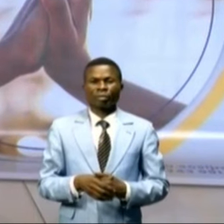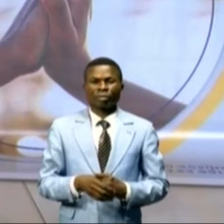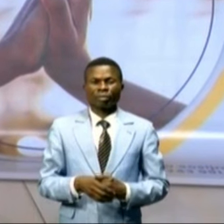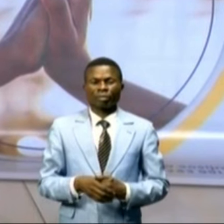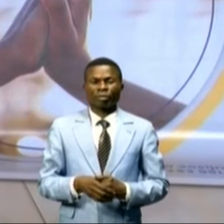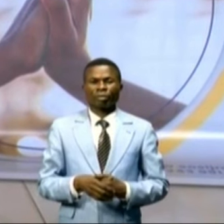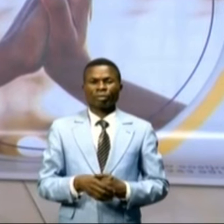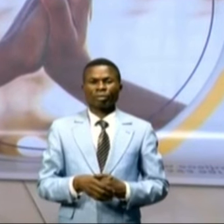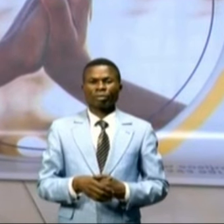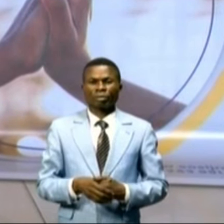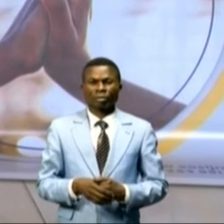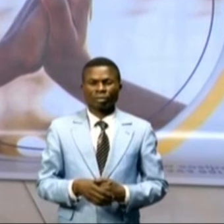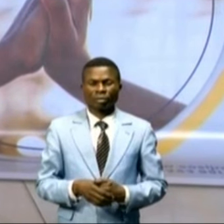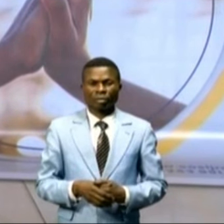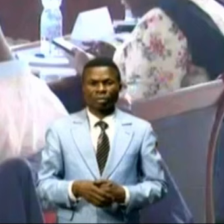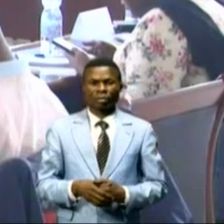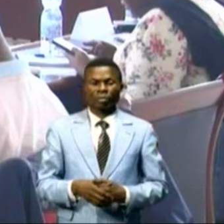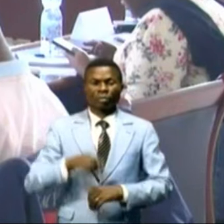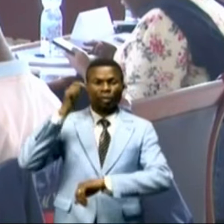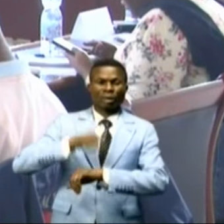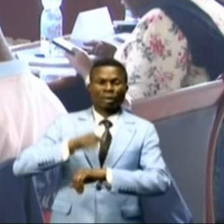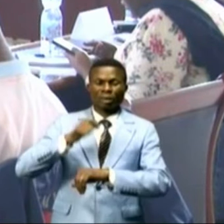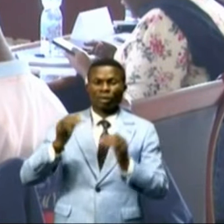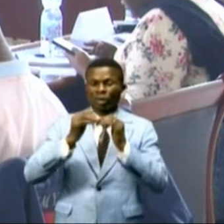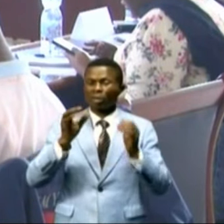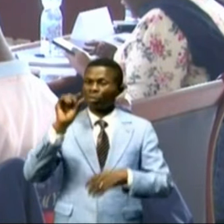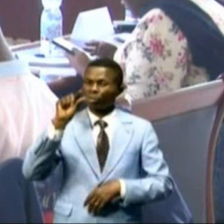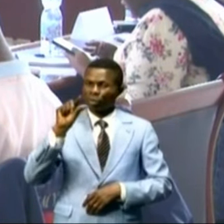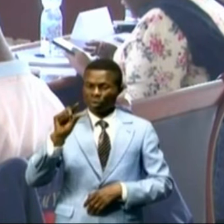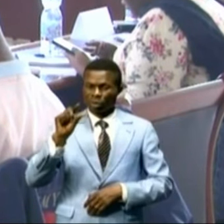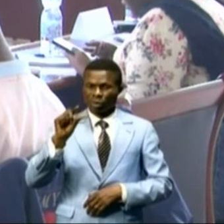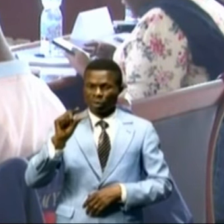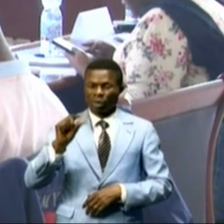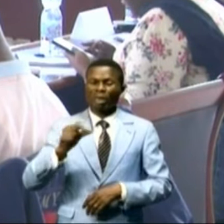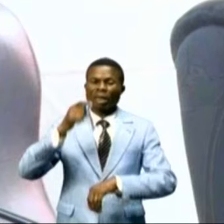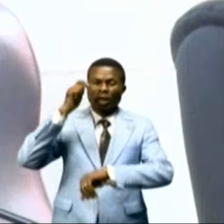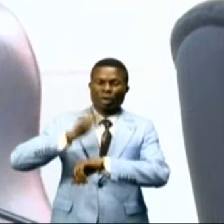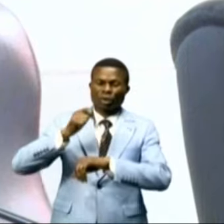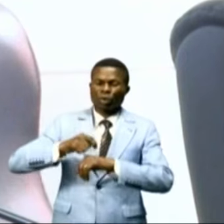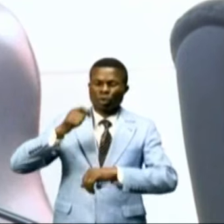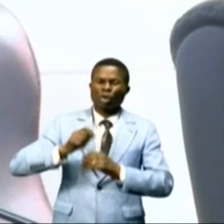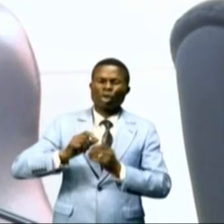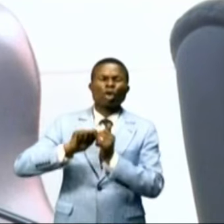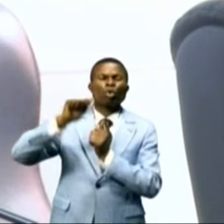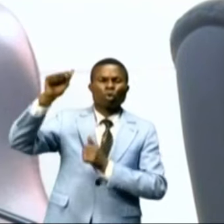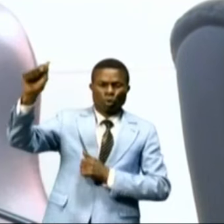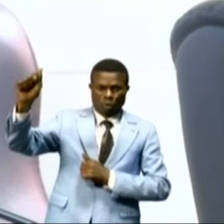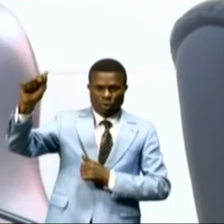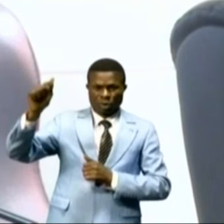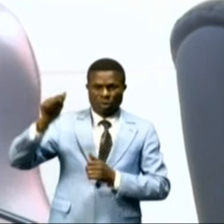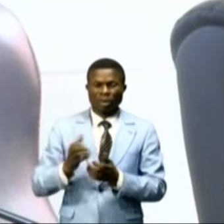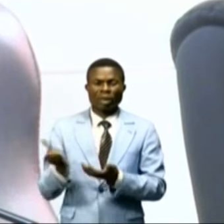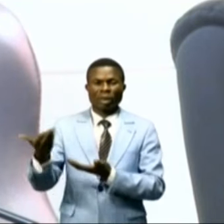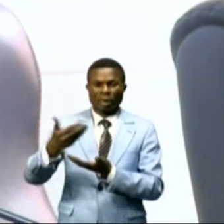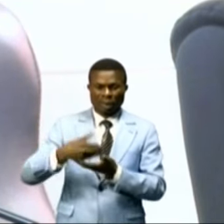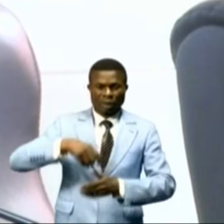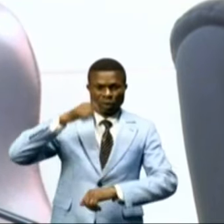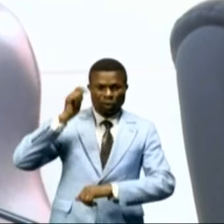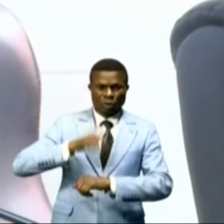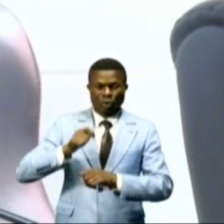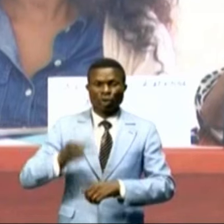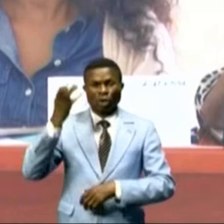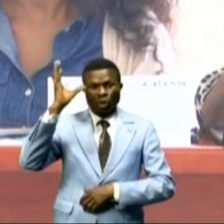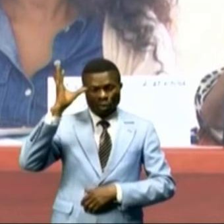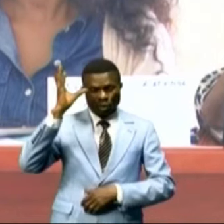les réponses. L'insuffisance des tribunaux de paix, l'éloignement des tribunaux des justiciables, les recours à la justice